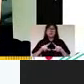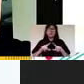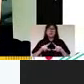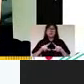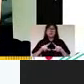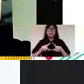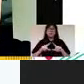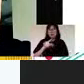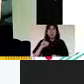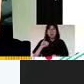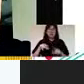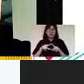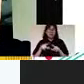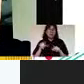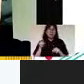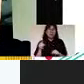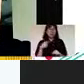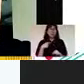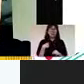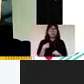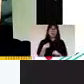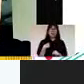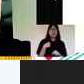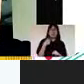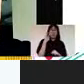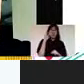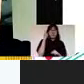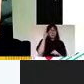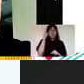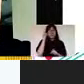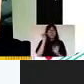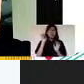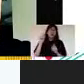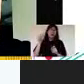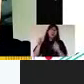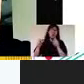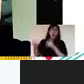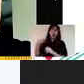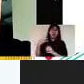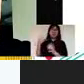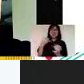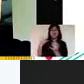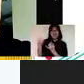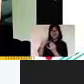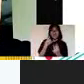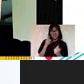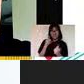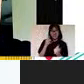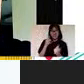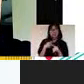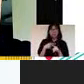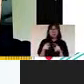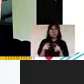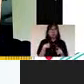segala kelemahannya, saya kira sebagian kritiknya valid, sebagian tidak valid. Tetapi saya kira platform